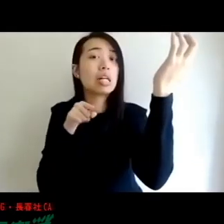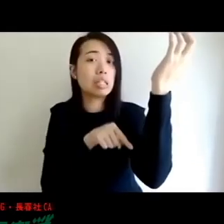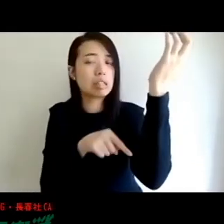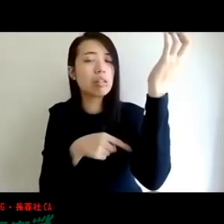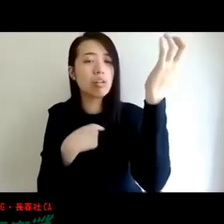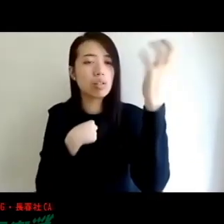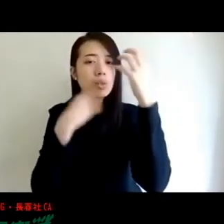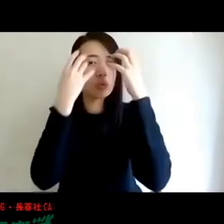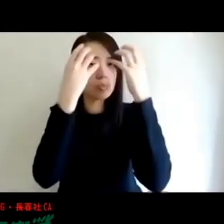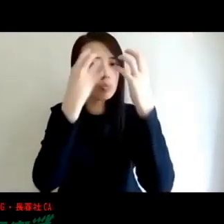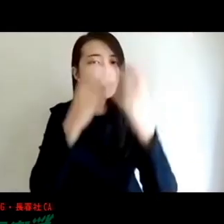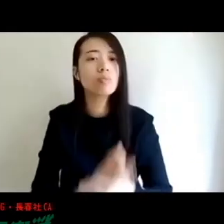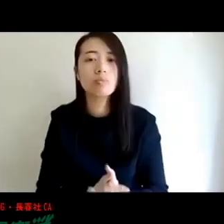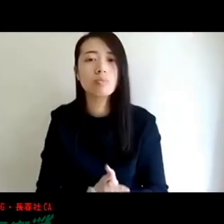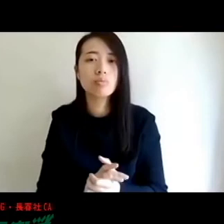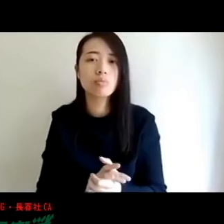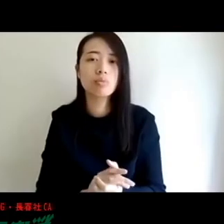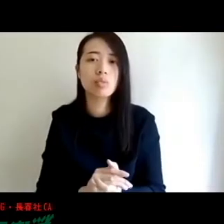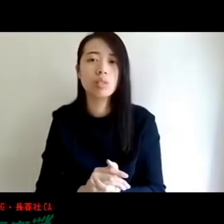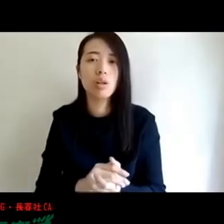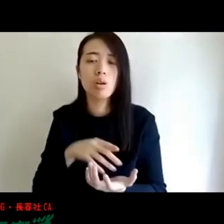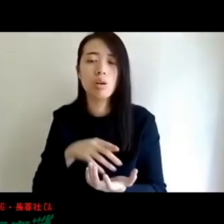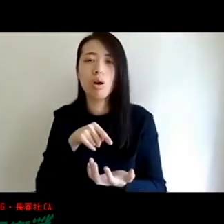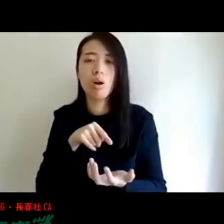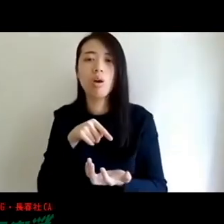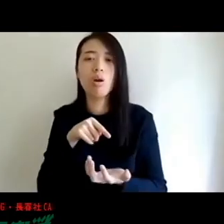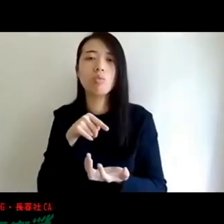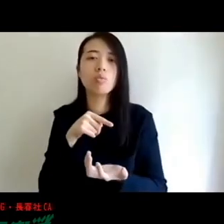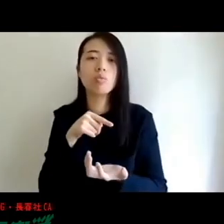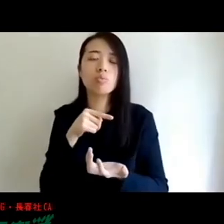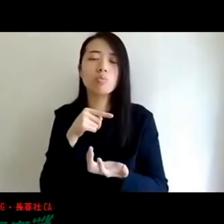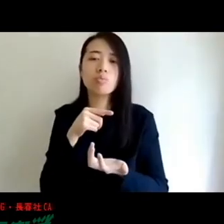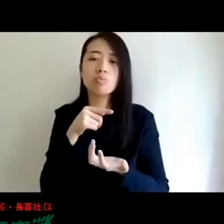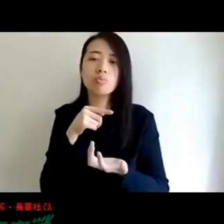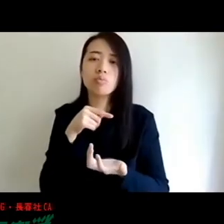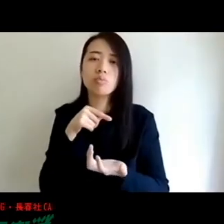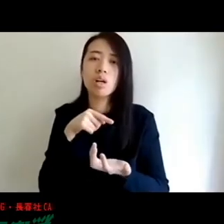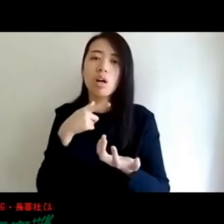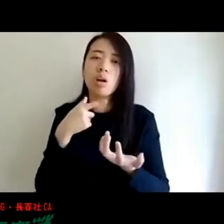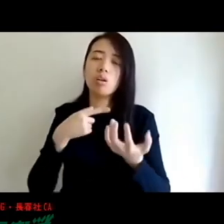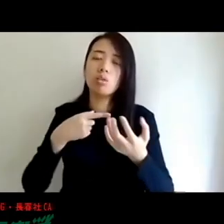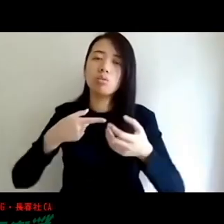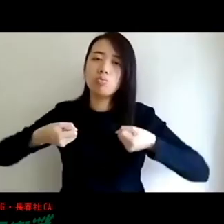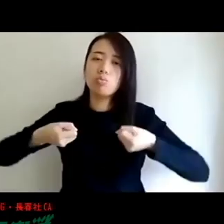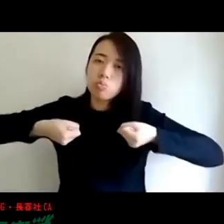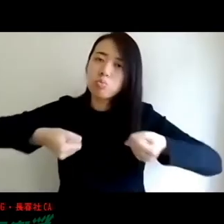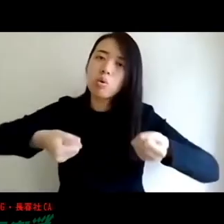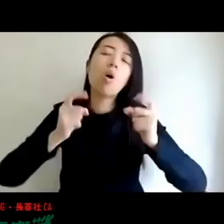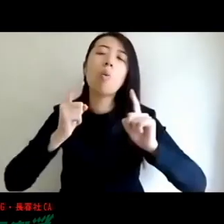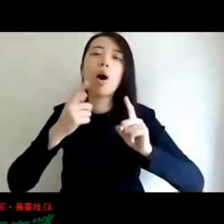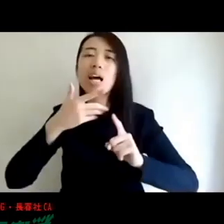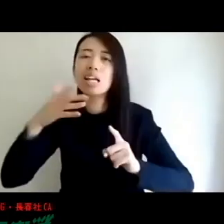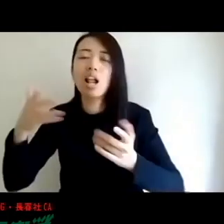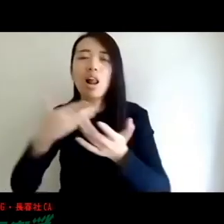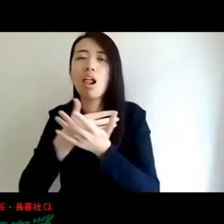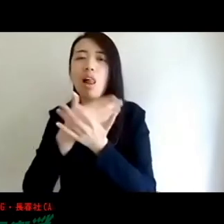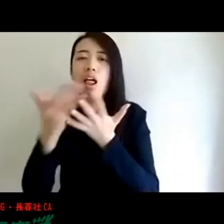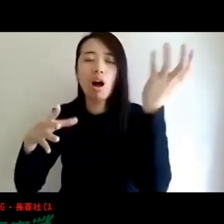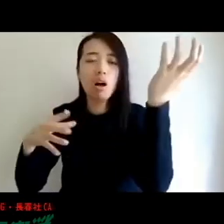意多一點，就盡量不要那些的雜物啊或者手推車放得那麼近那棵樹。